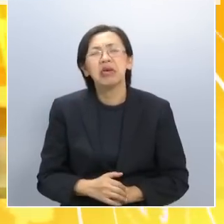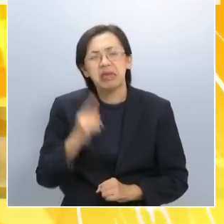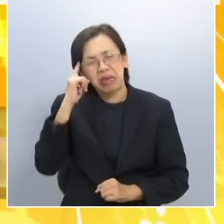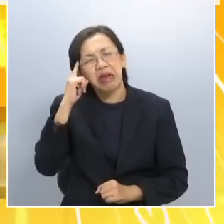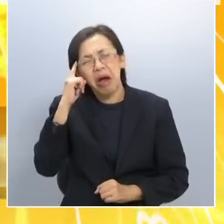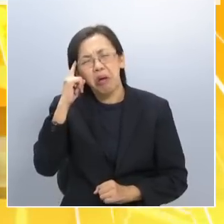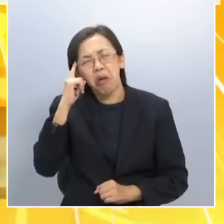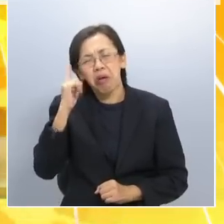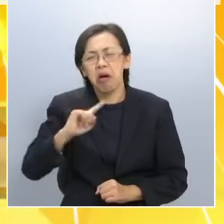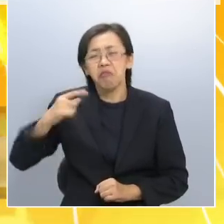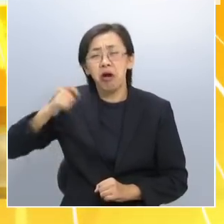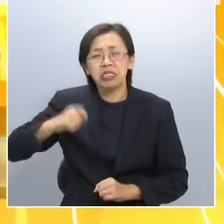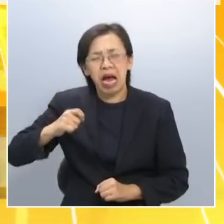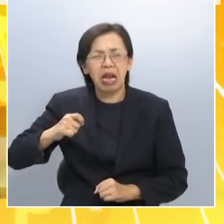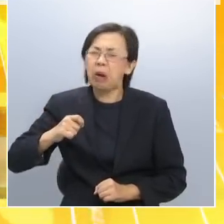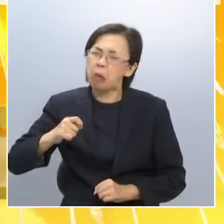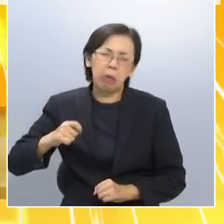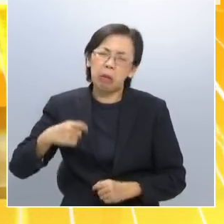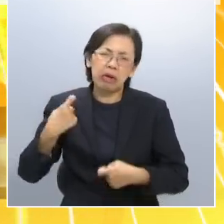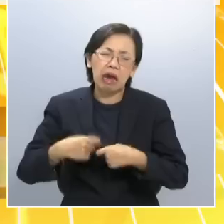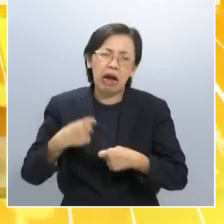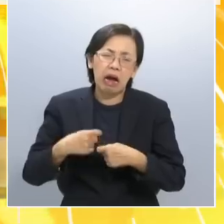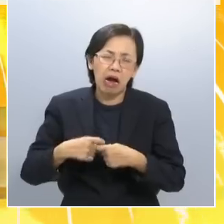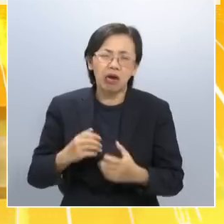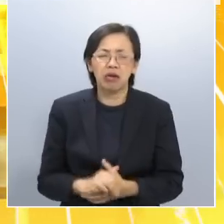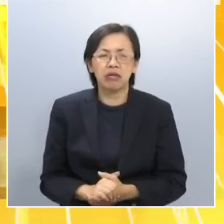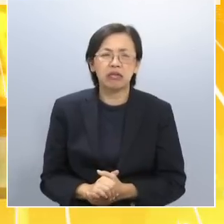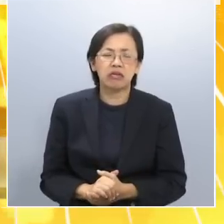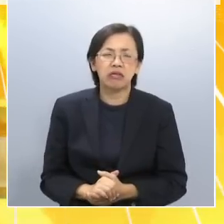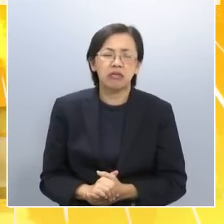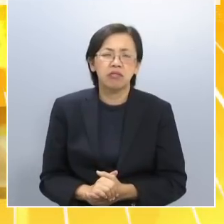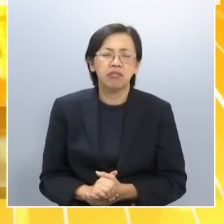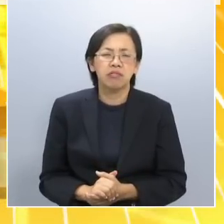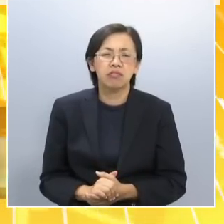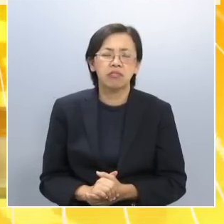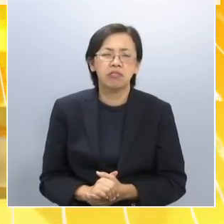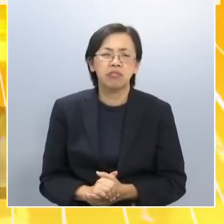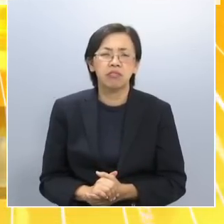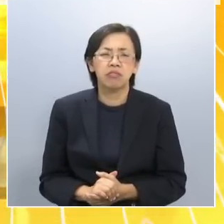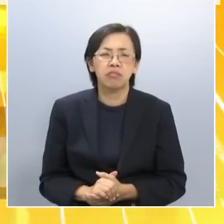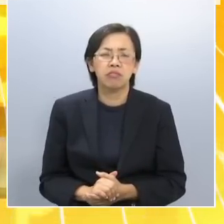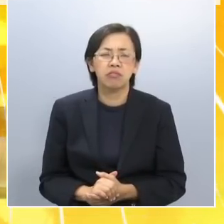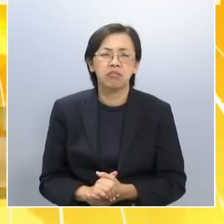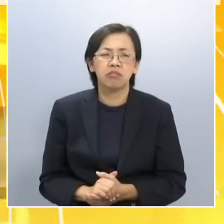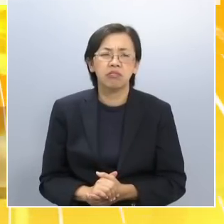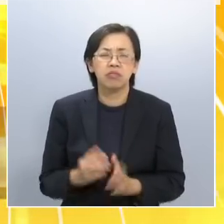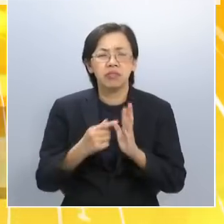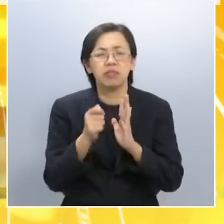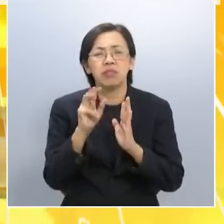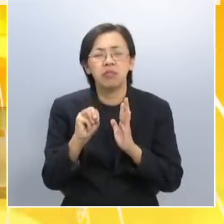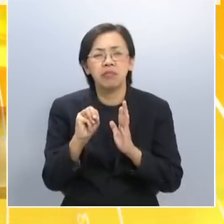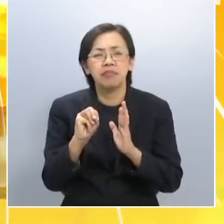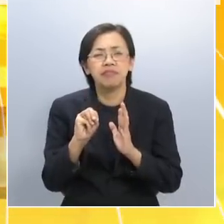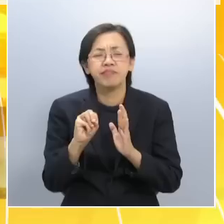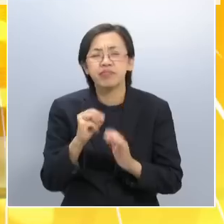ก็ถ้าทางคุณแอมเขาปฏิเสธแล้วเขาบอกว่าเขาก็ยังจะให้การเห